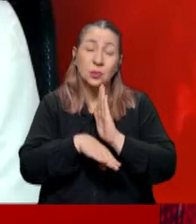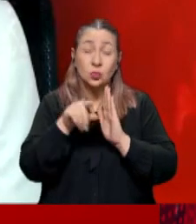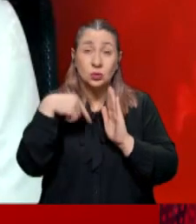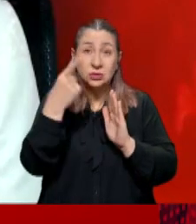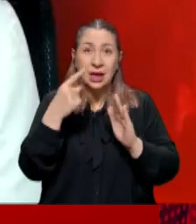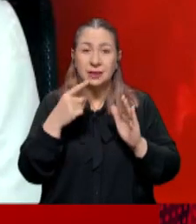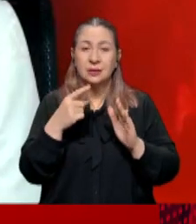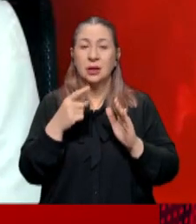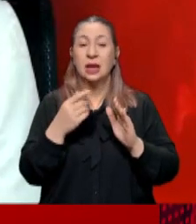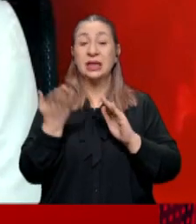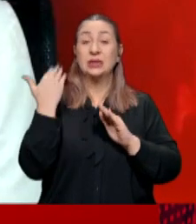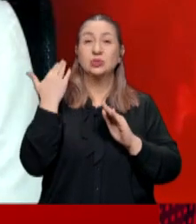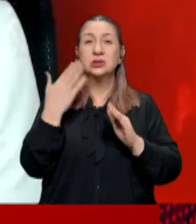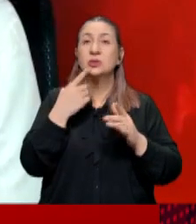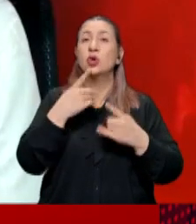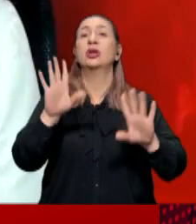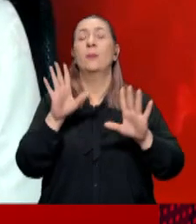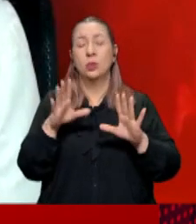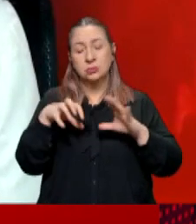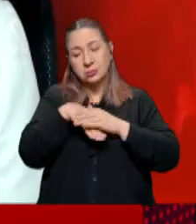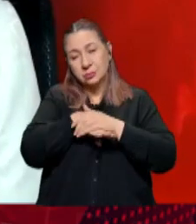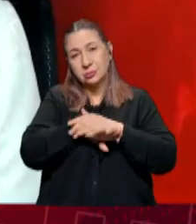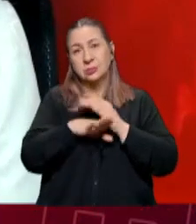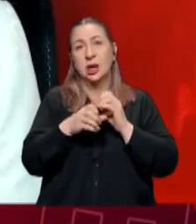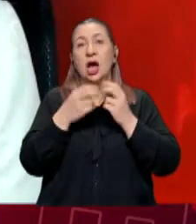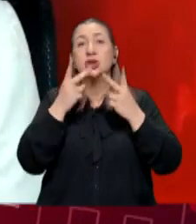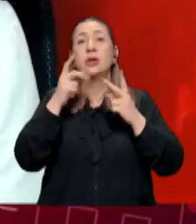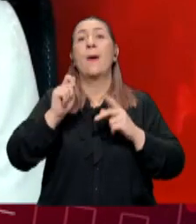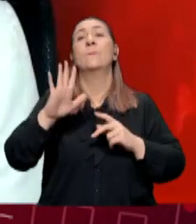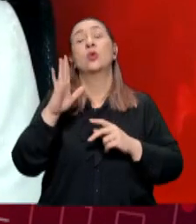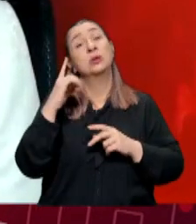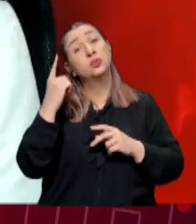için hani o iyi tabloyu göstermek istemiyorlardır diye düşünüyorum.